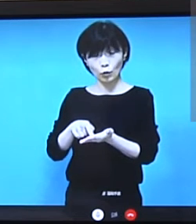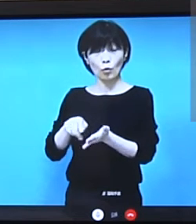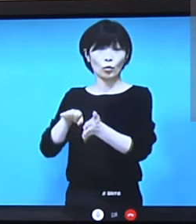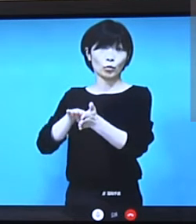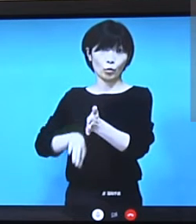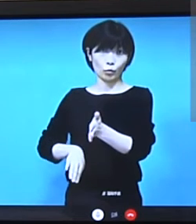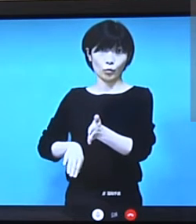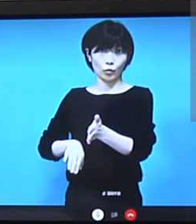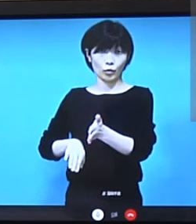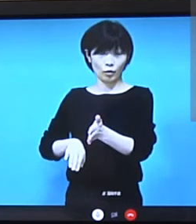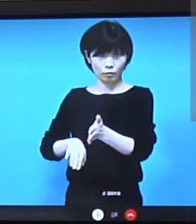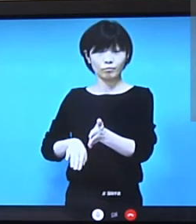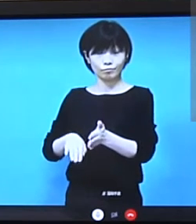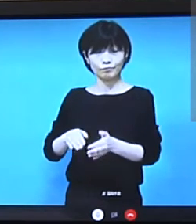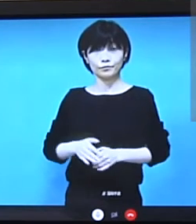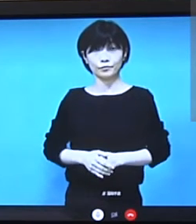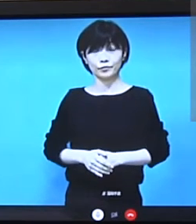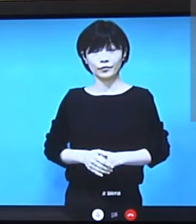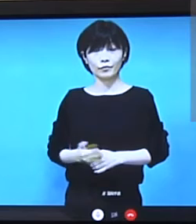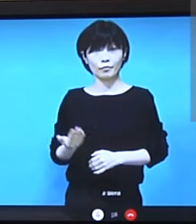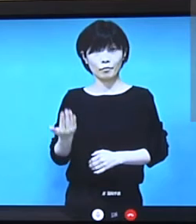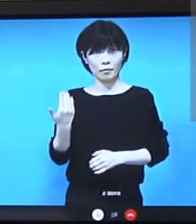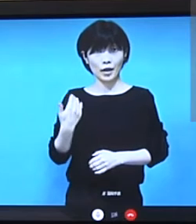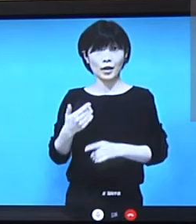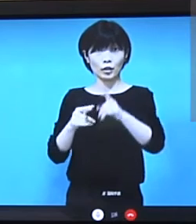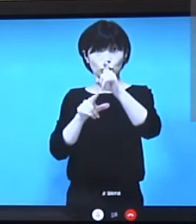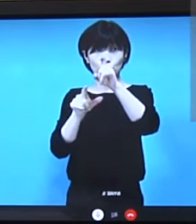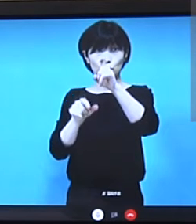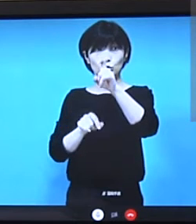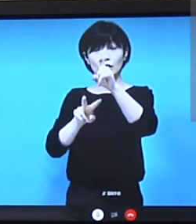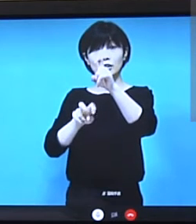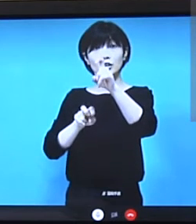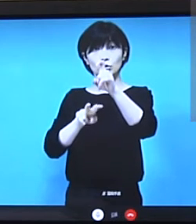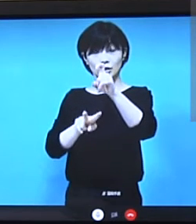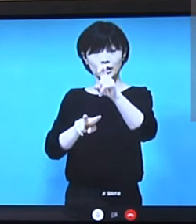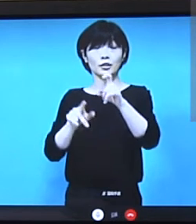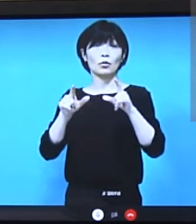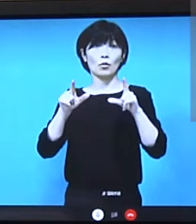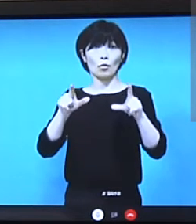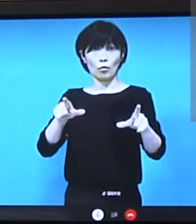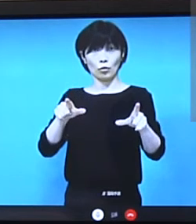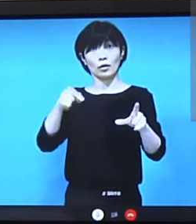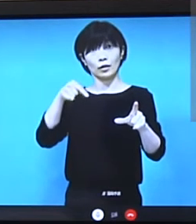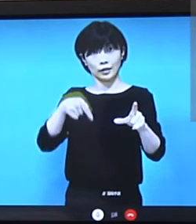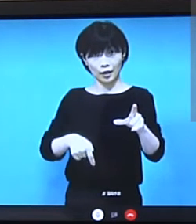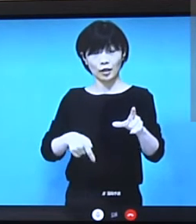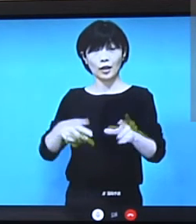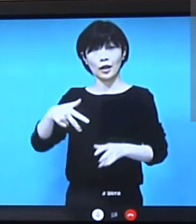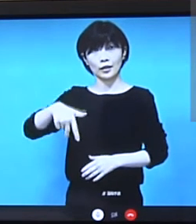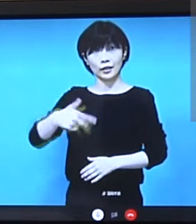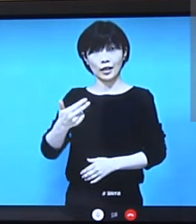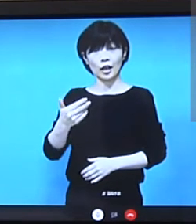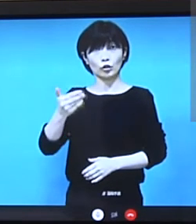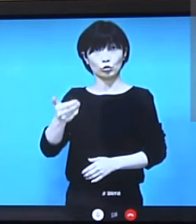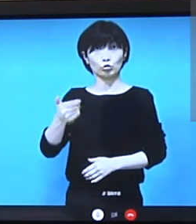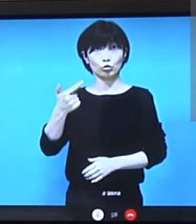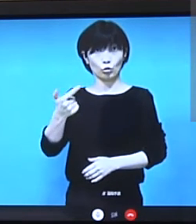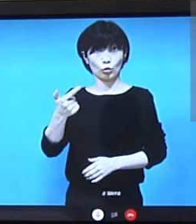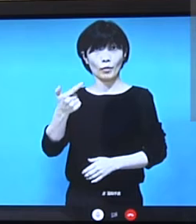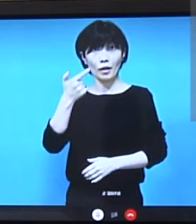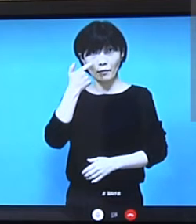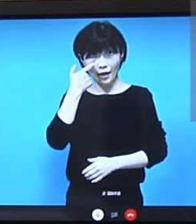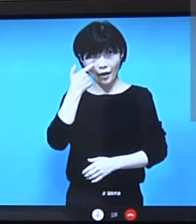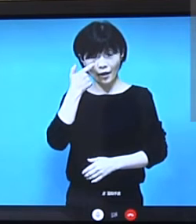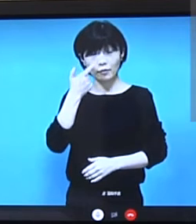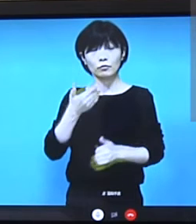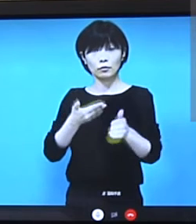。10月22日に、私ども公表いたしました感染者796の方につい